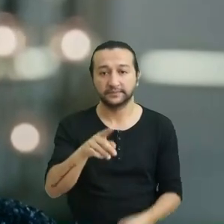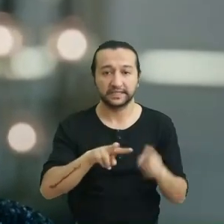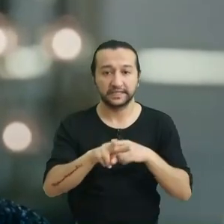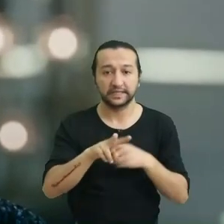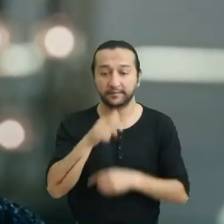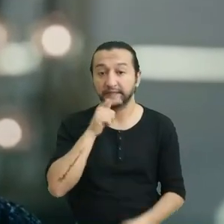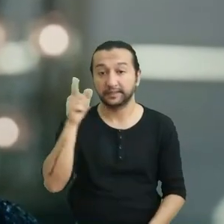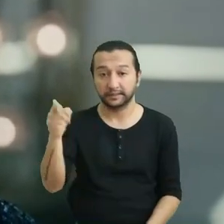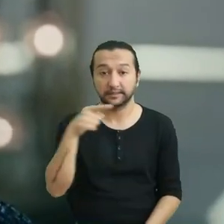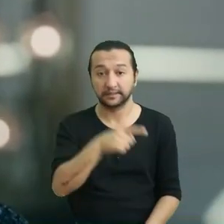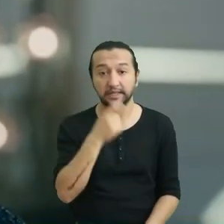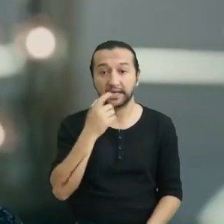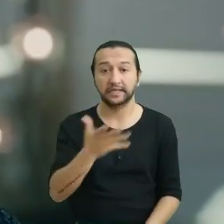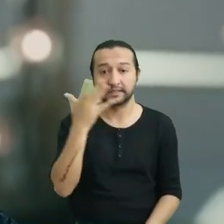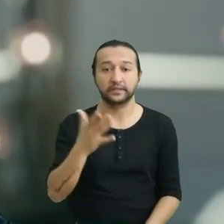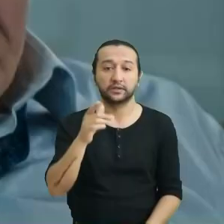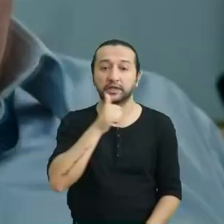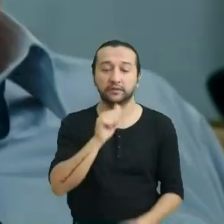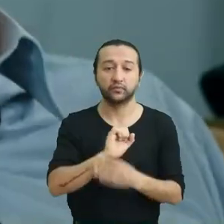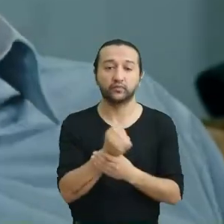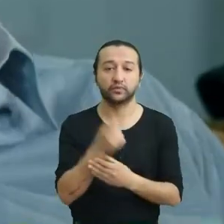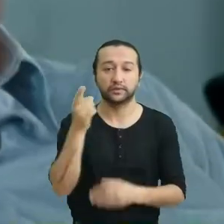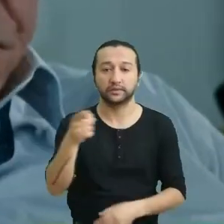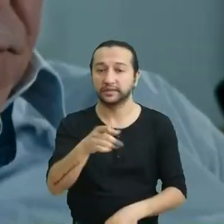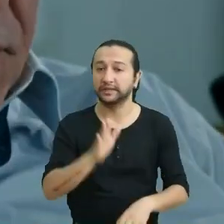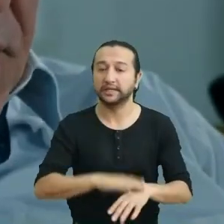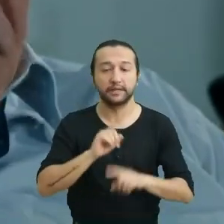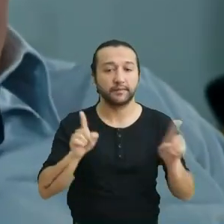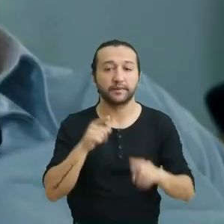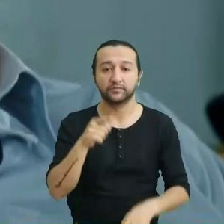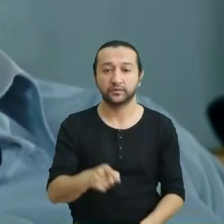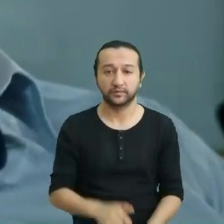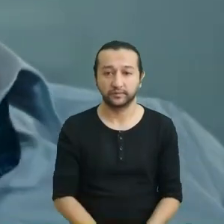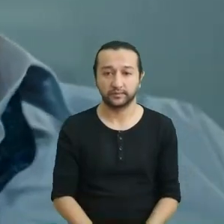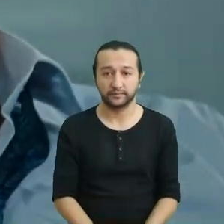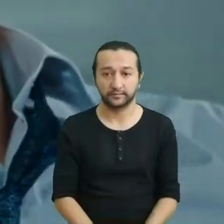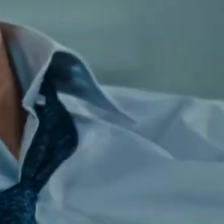Yıldıray Bey de yılların kurdu. Yapamaz bunu.